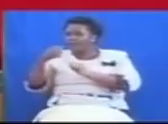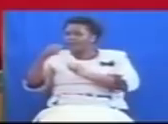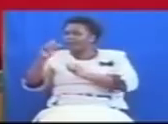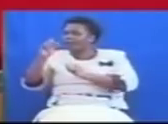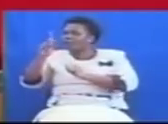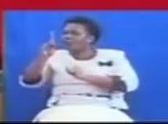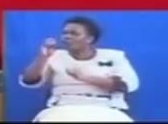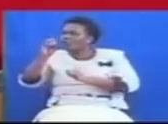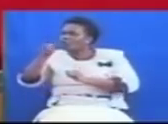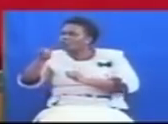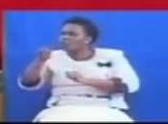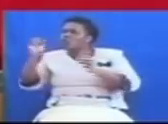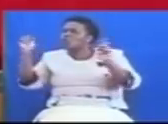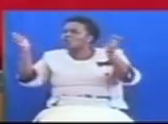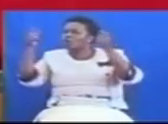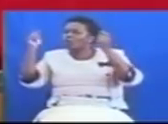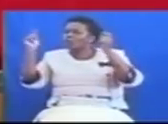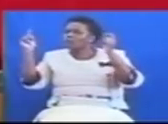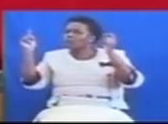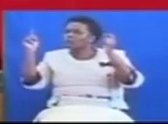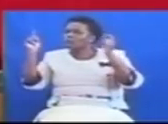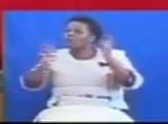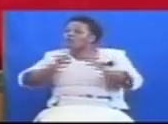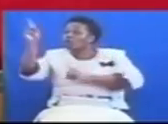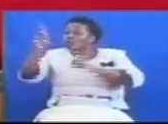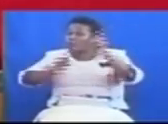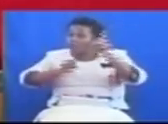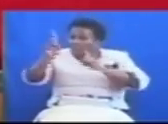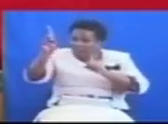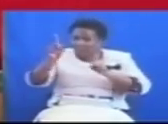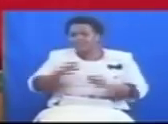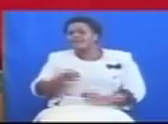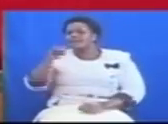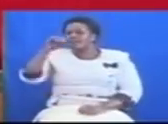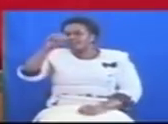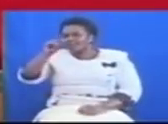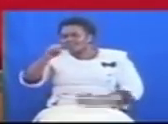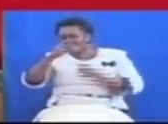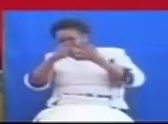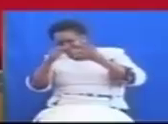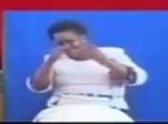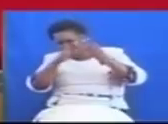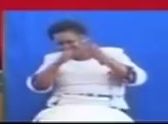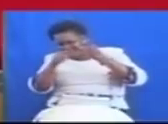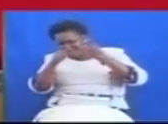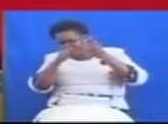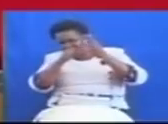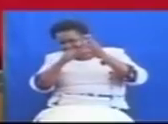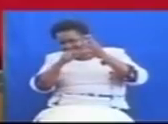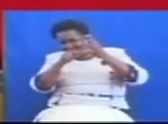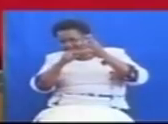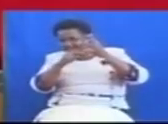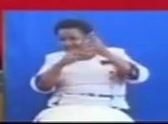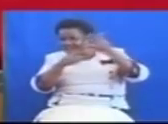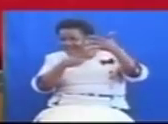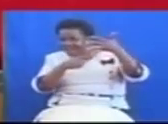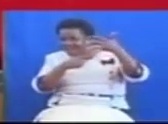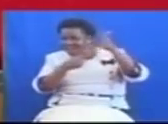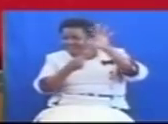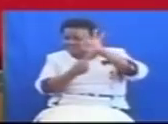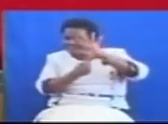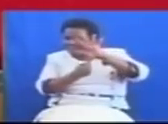Nzega, Kahama, Bariadi na halmashauri za wilaya Misungwi, Sengerema, Geita, Nzega, Bukombe, Magu,